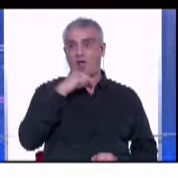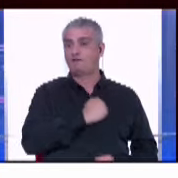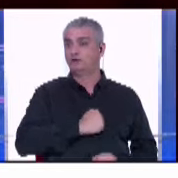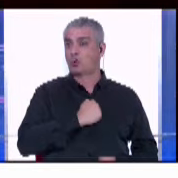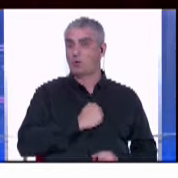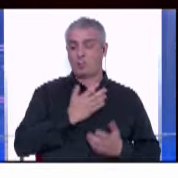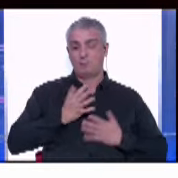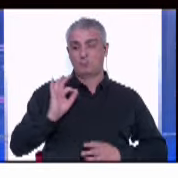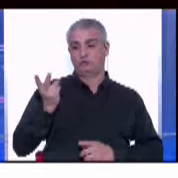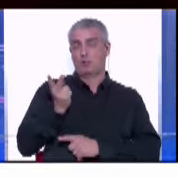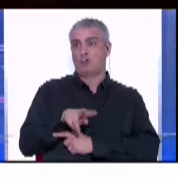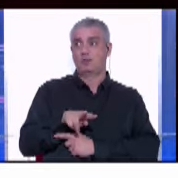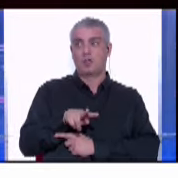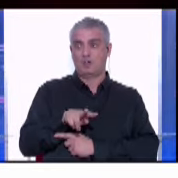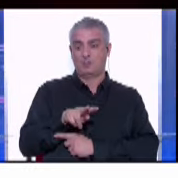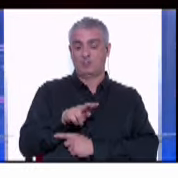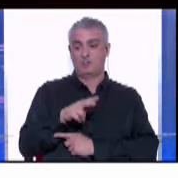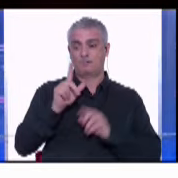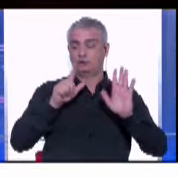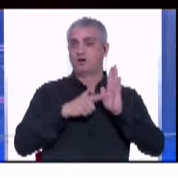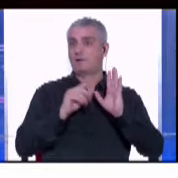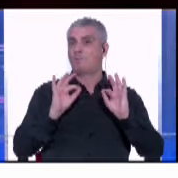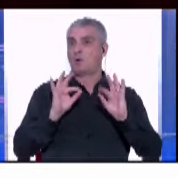איבד בן באירועי השבעה